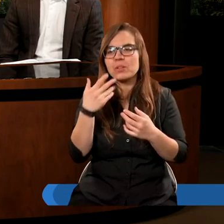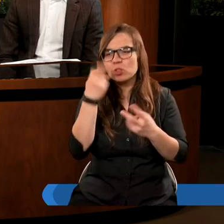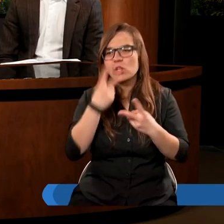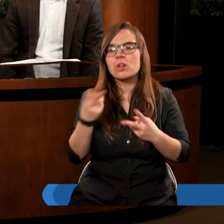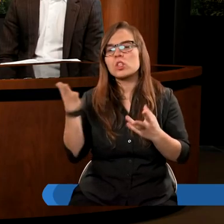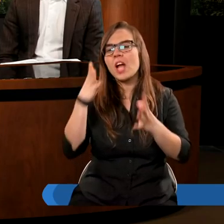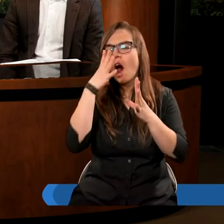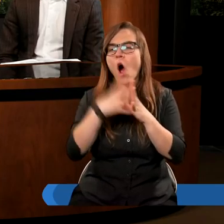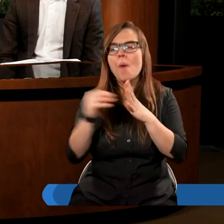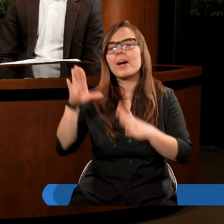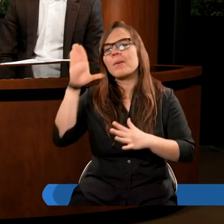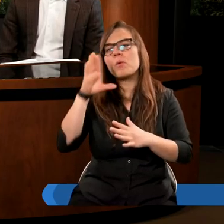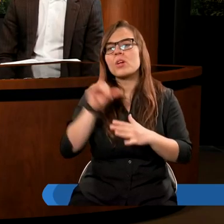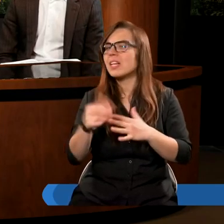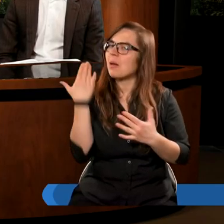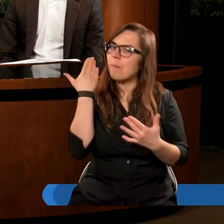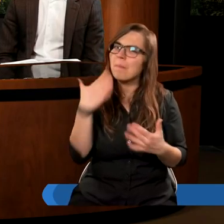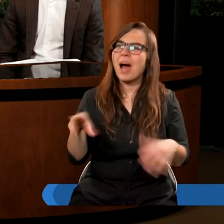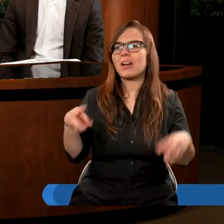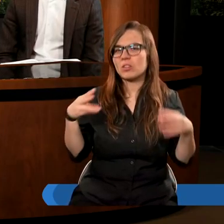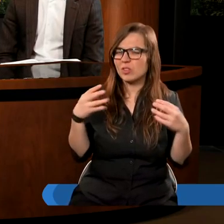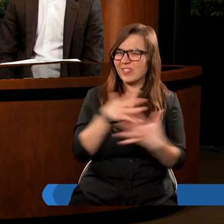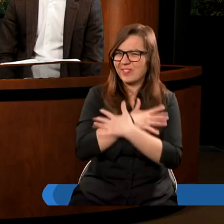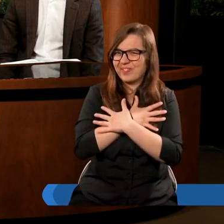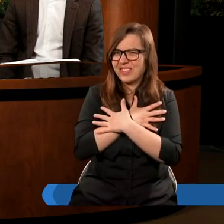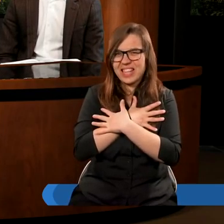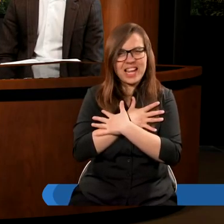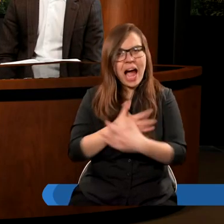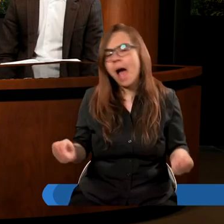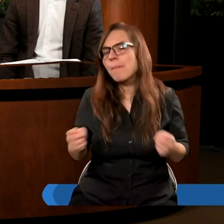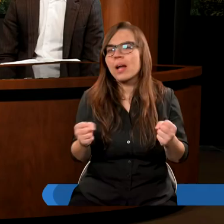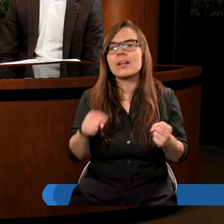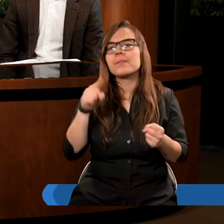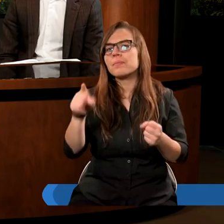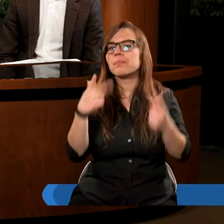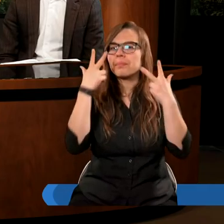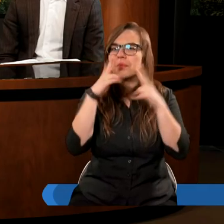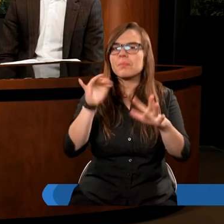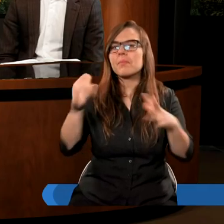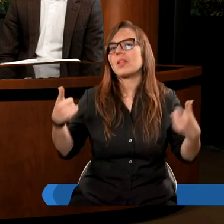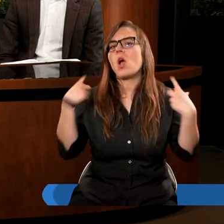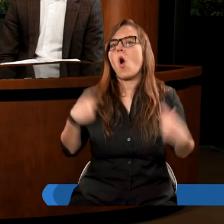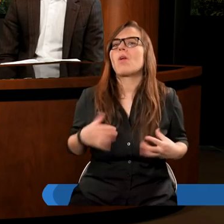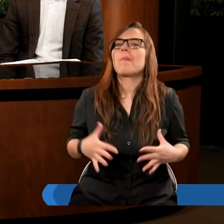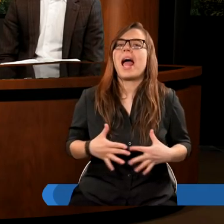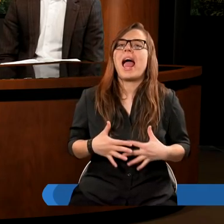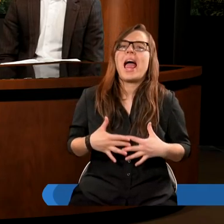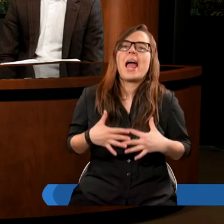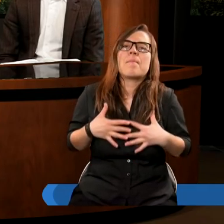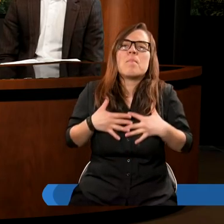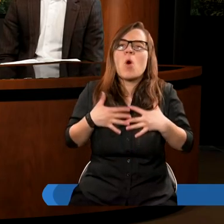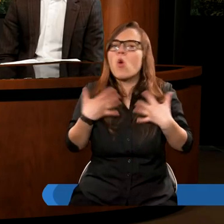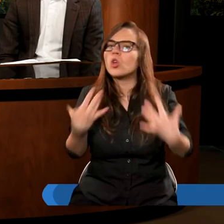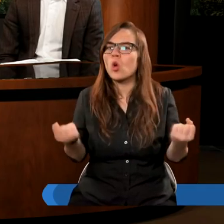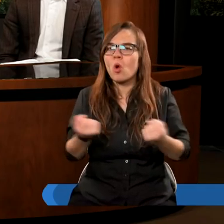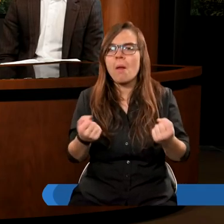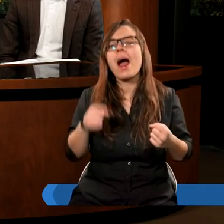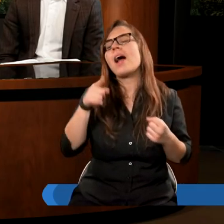obraz Boga jest bardzo dramatyczny, gdzie Bóg jest pokazany jako osoba bardzo emocjonalna, która w jednym momencie